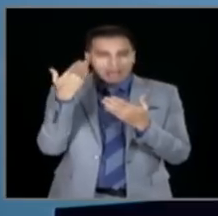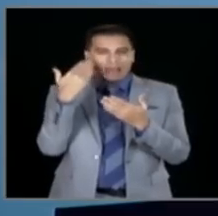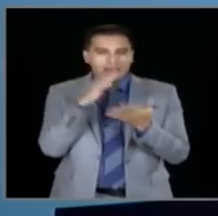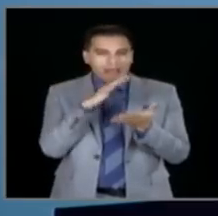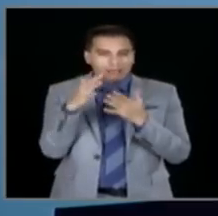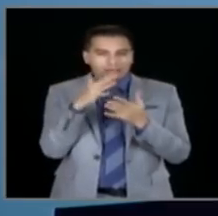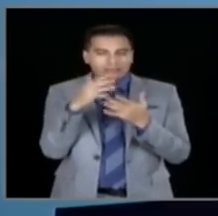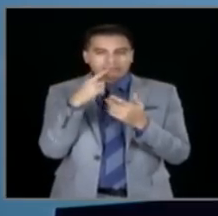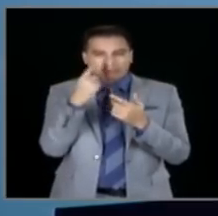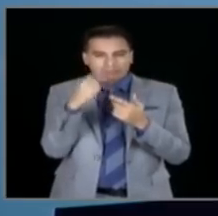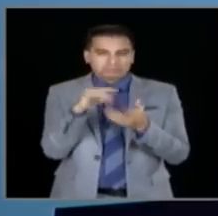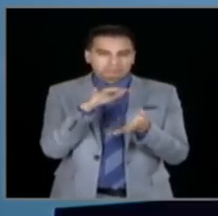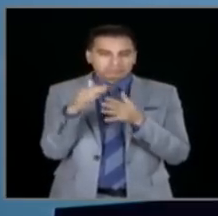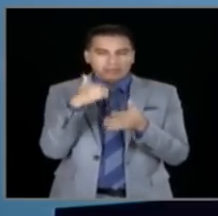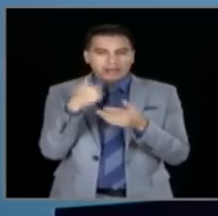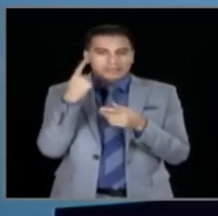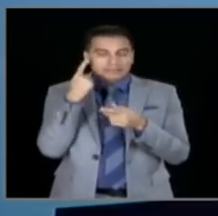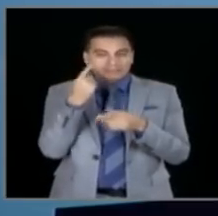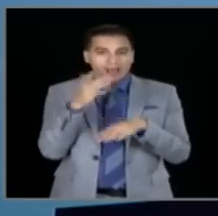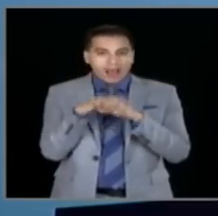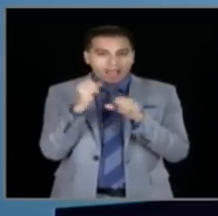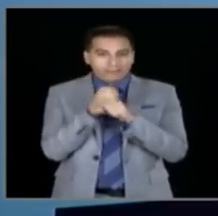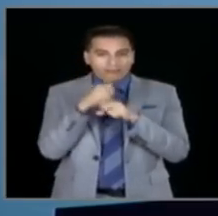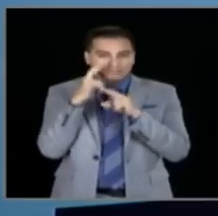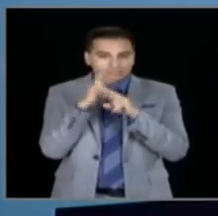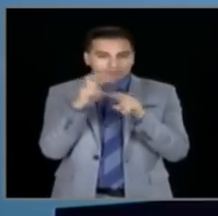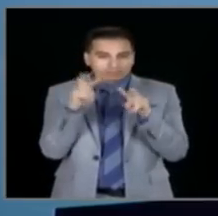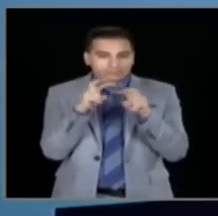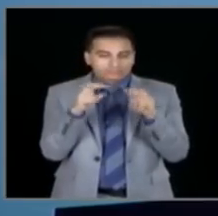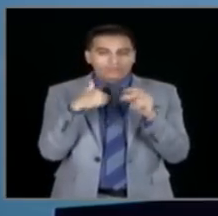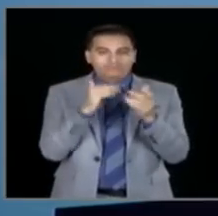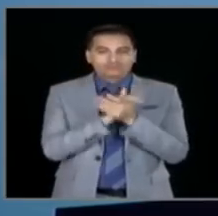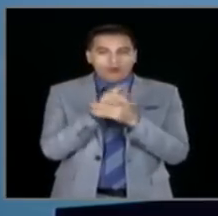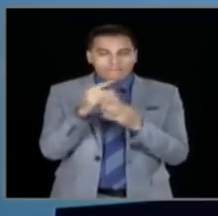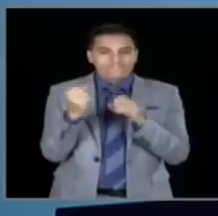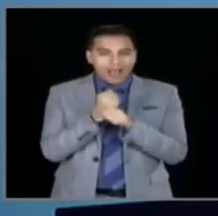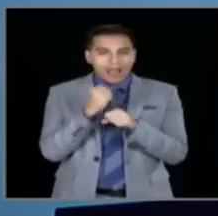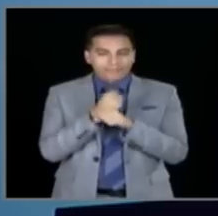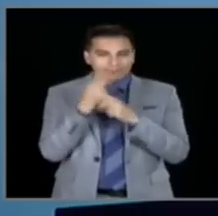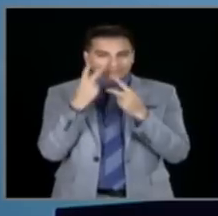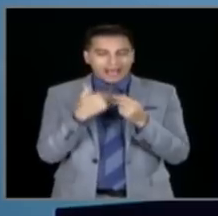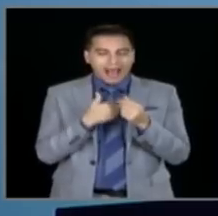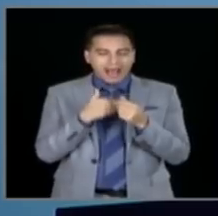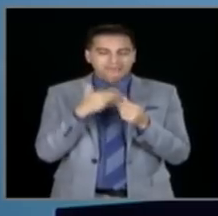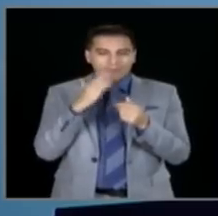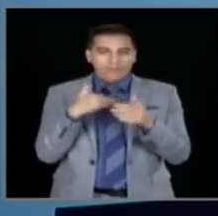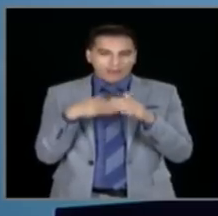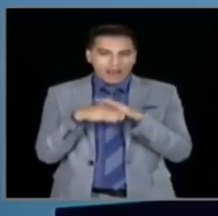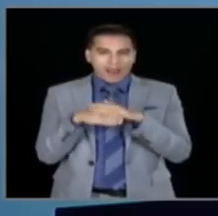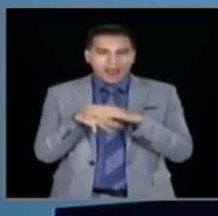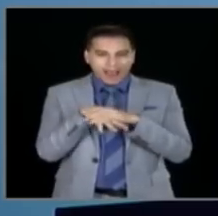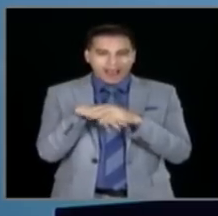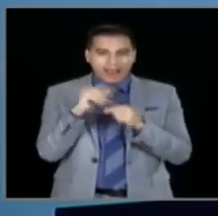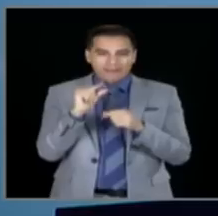يعني أنا كنت سامعة عن المجال وكنت بقرا عنه وكده، وكان في ناس صحابي في المجال ده، فانا حسيت نفسي ان انا جوايا حاجه